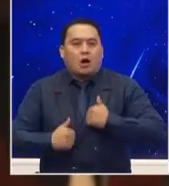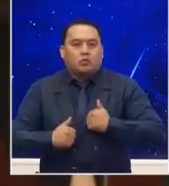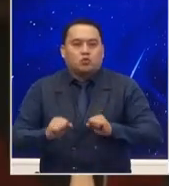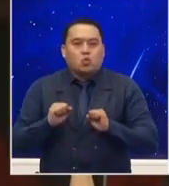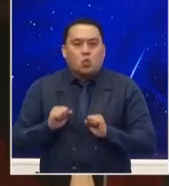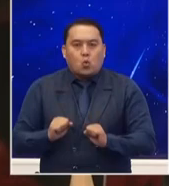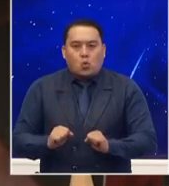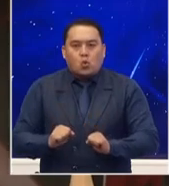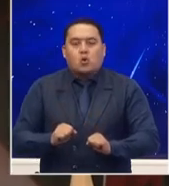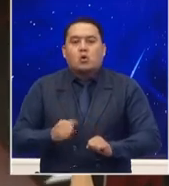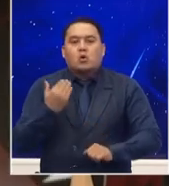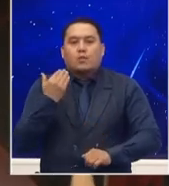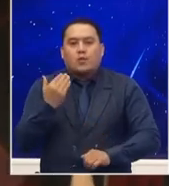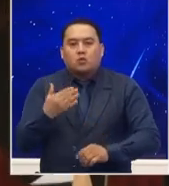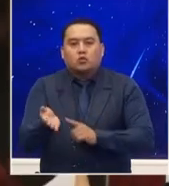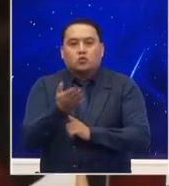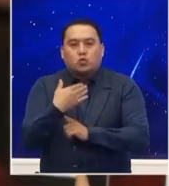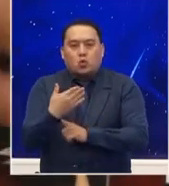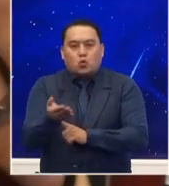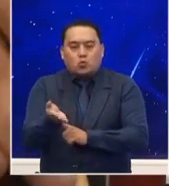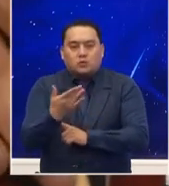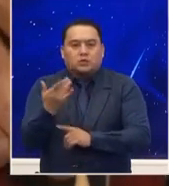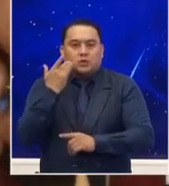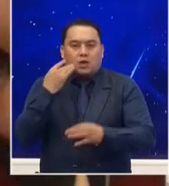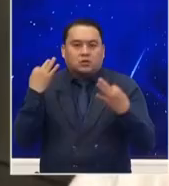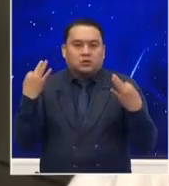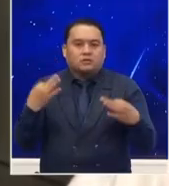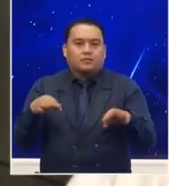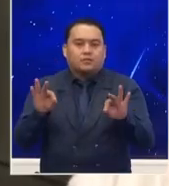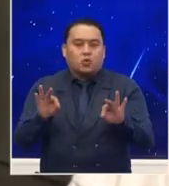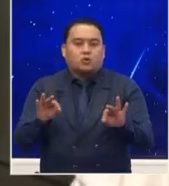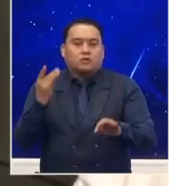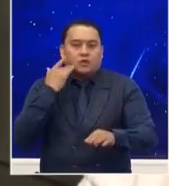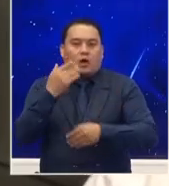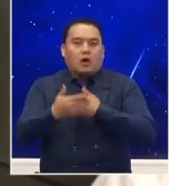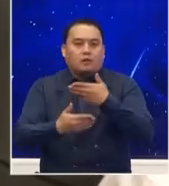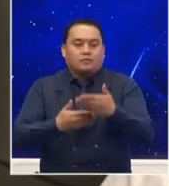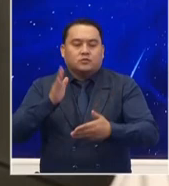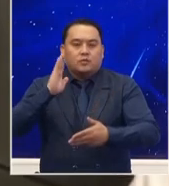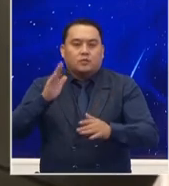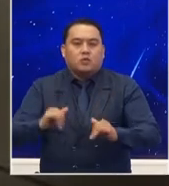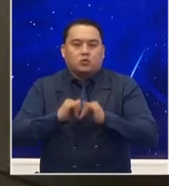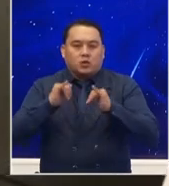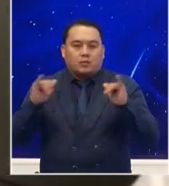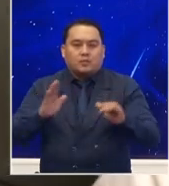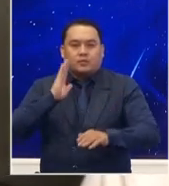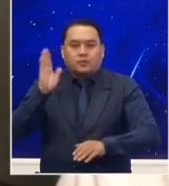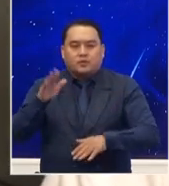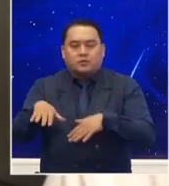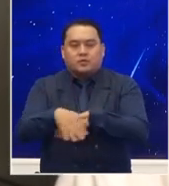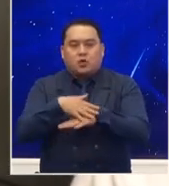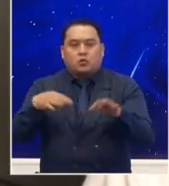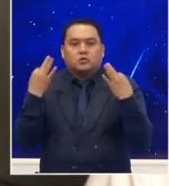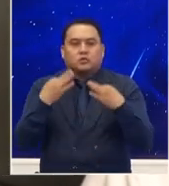ұлт перзенттерінің бірі. Туымыз көкте желбіреп, арқаны кеңге салып, алшаңдай басып жүргеніміз тәуелсіздіктің арқасы дейді.